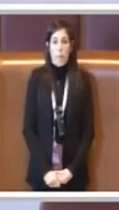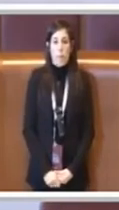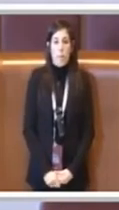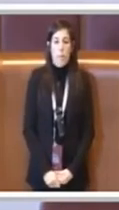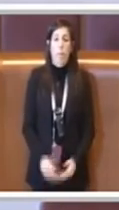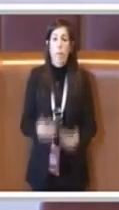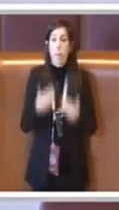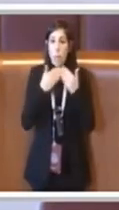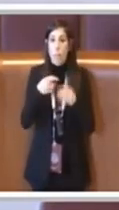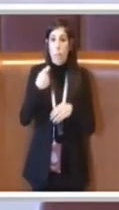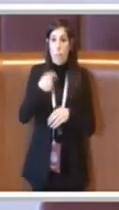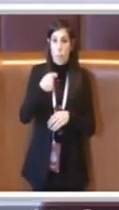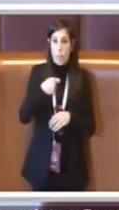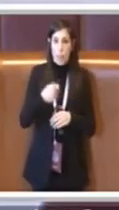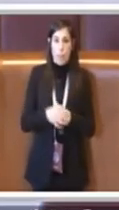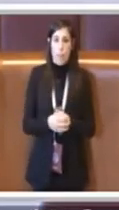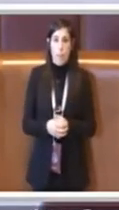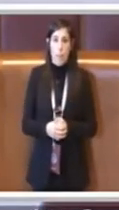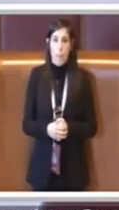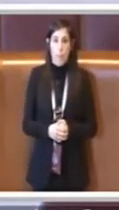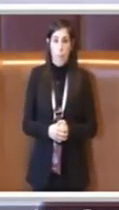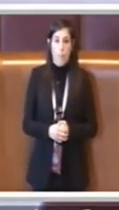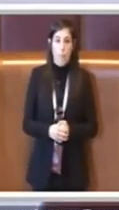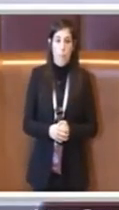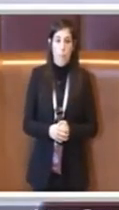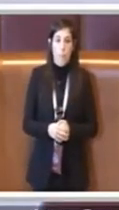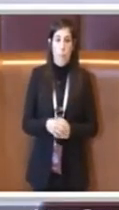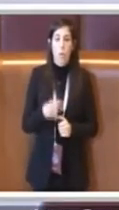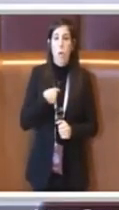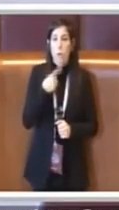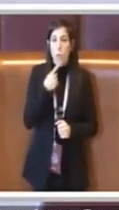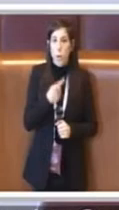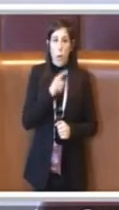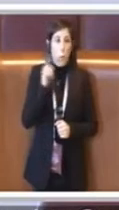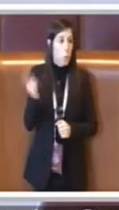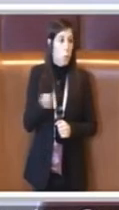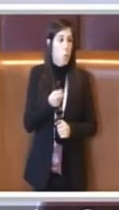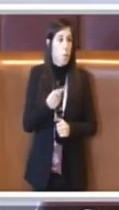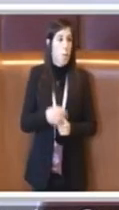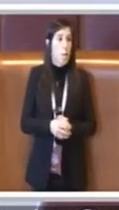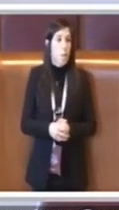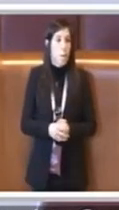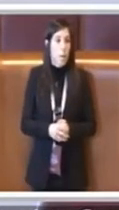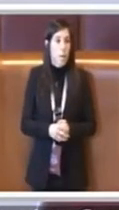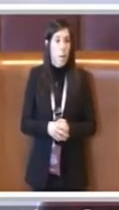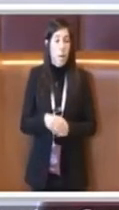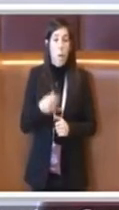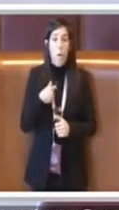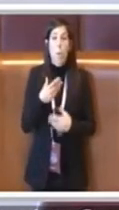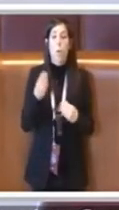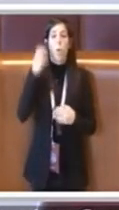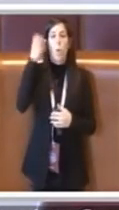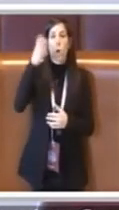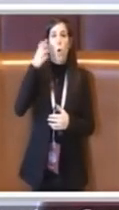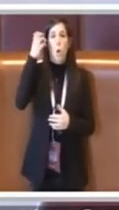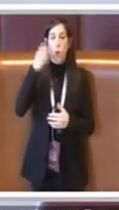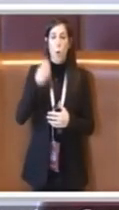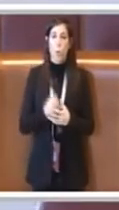Sì, la ringrazio Presidente. Io le confesso a tutta l'Aula che sono molto